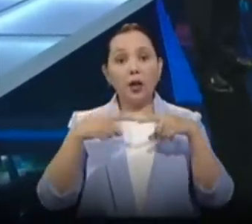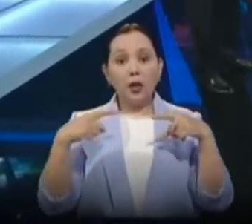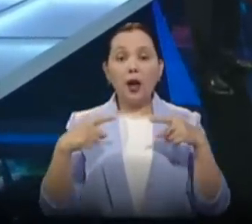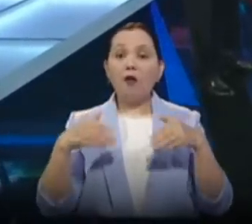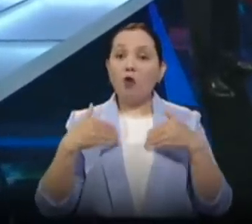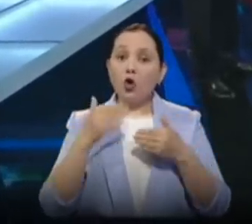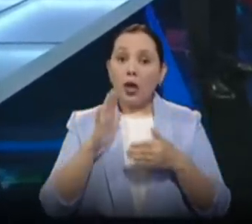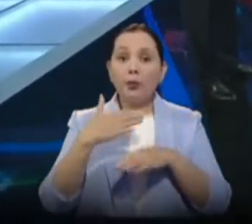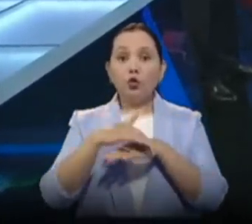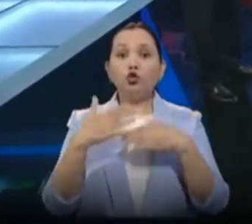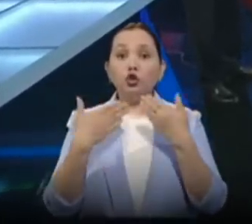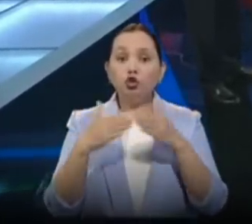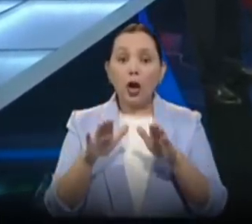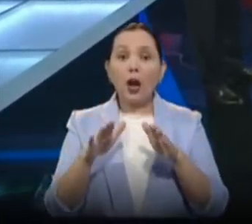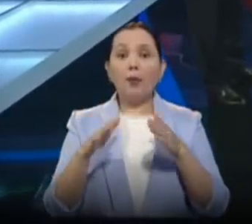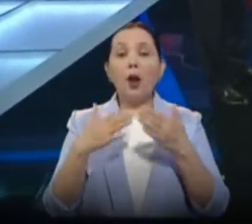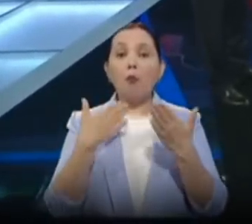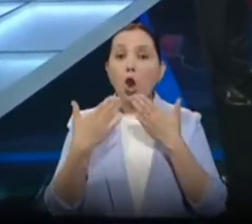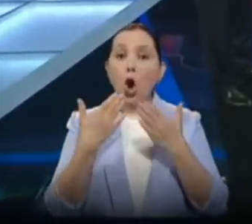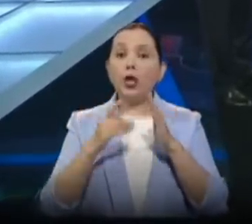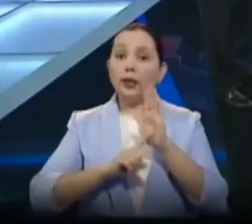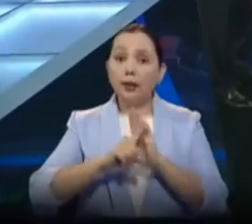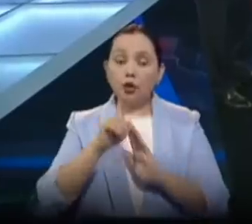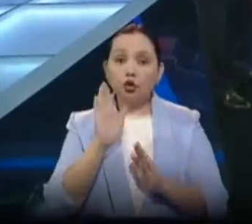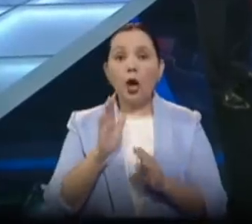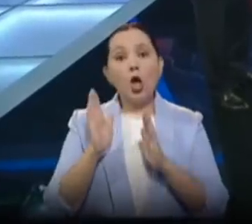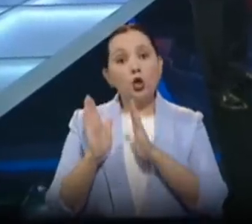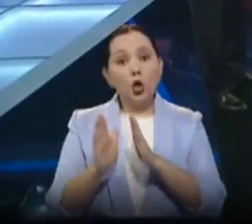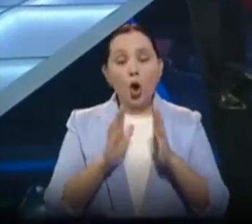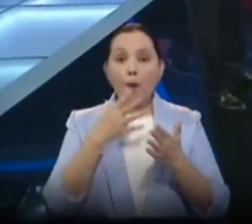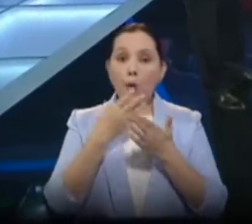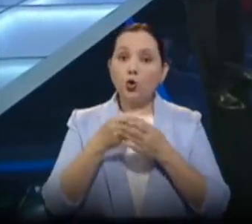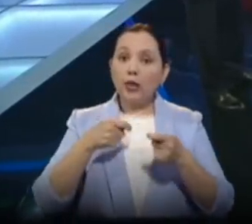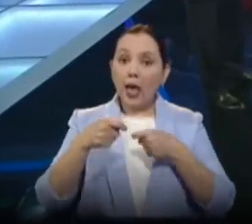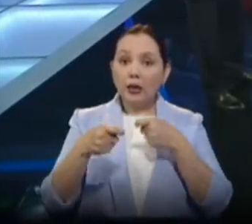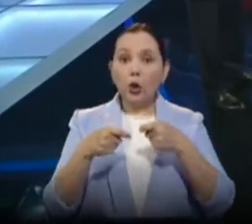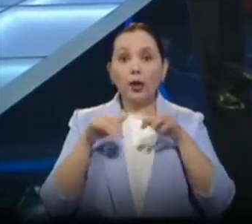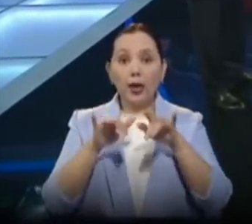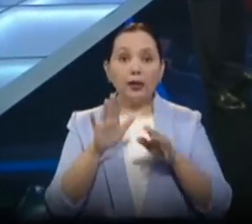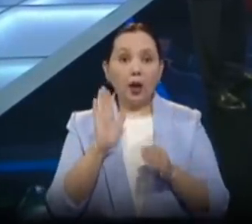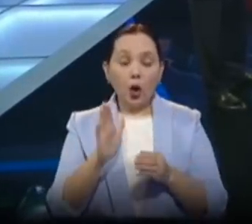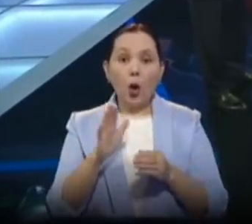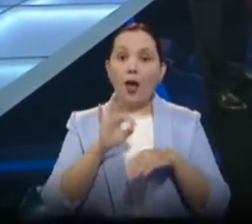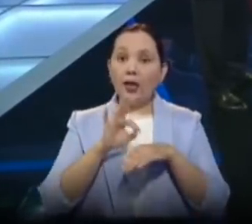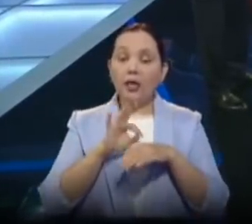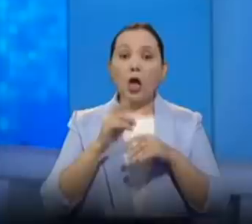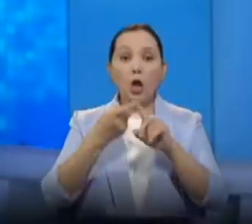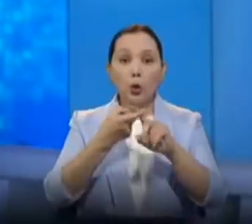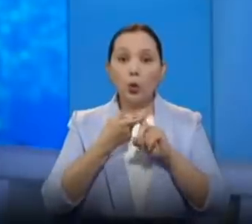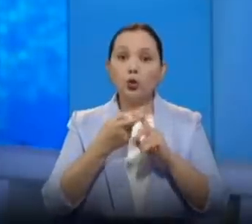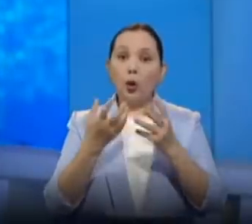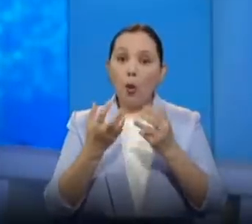ko'chaga chiqamizmi, yoki masalan kim bilandir muloqotga kirishamizmi, doim o'z ehtiyotimizni qiladigan bo'lsak, kasallikni yuqtirib